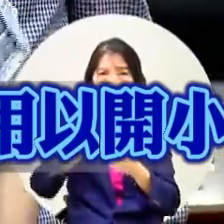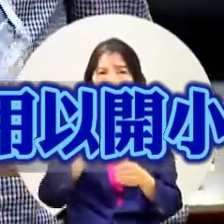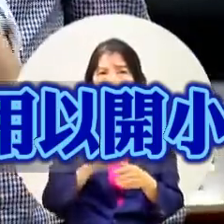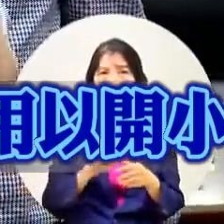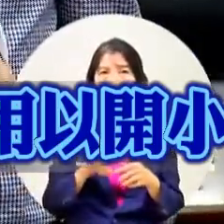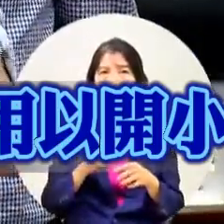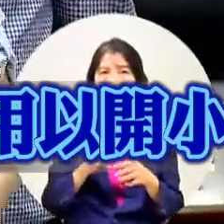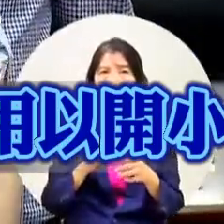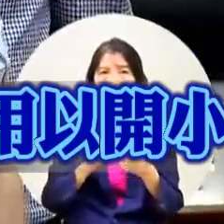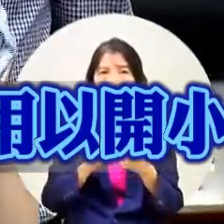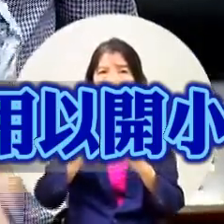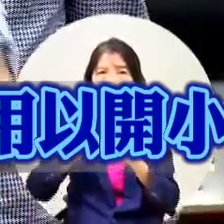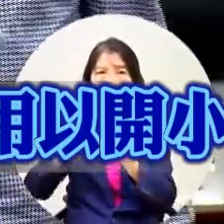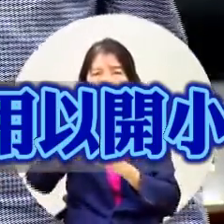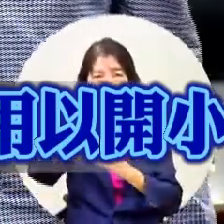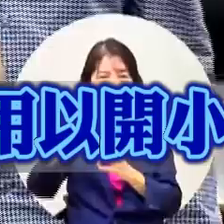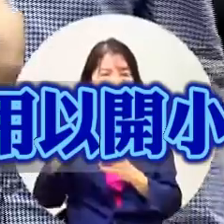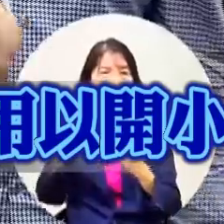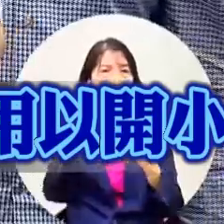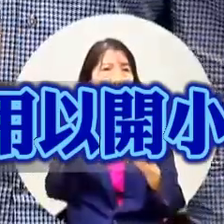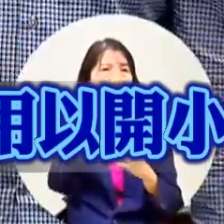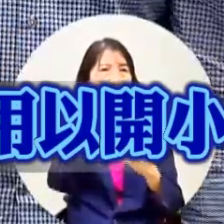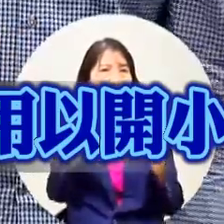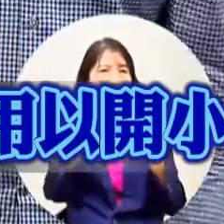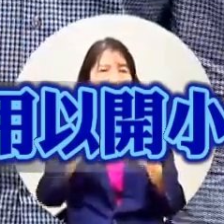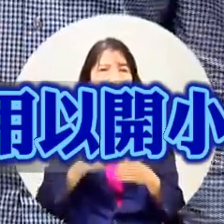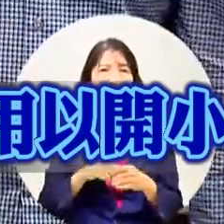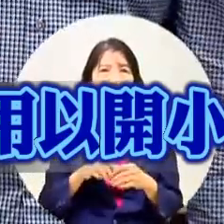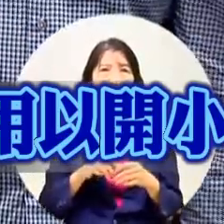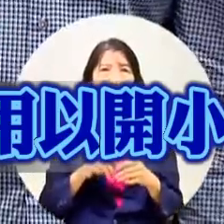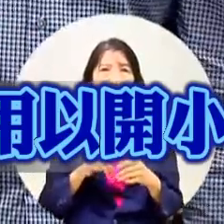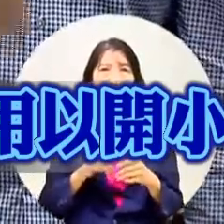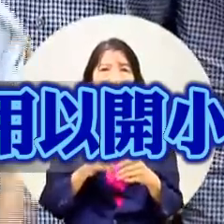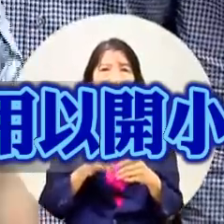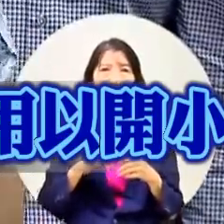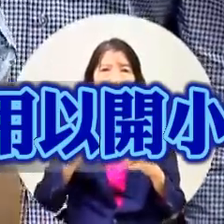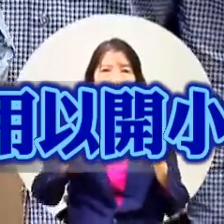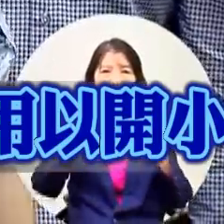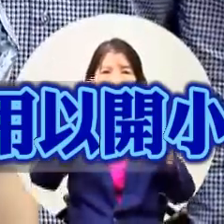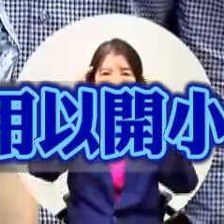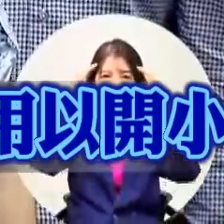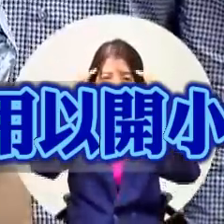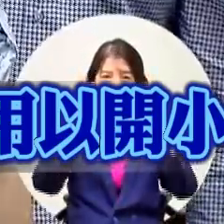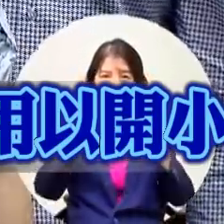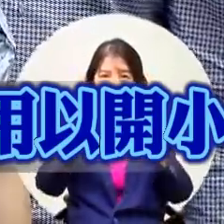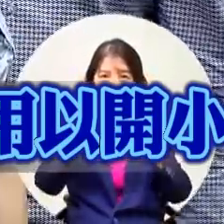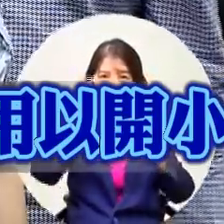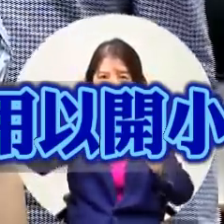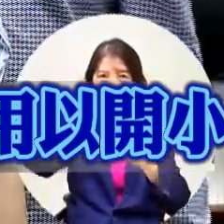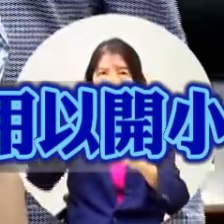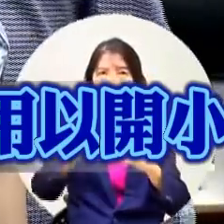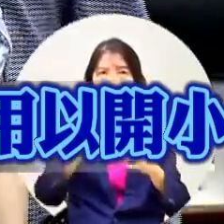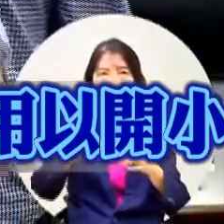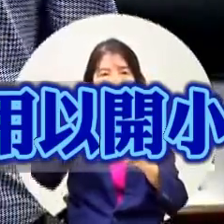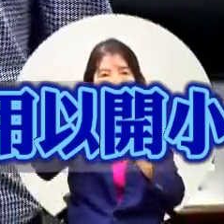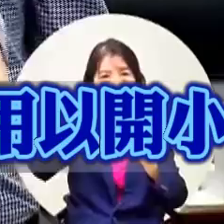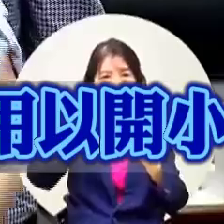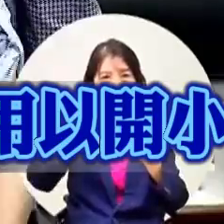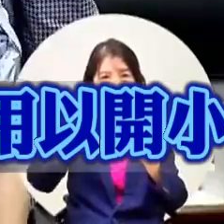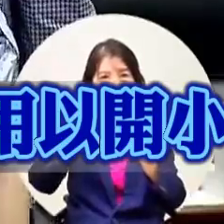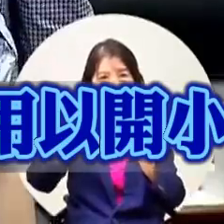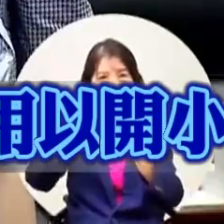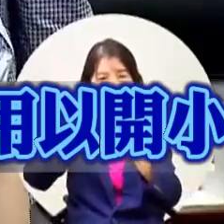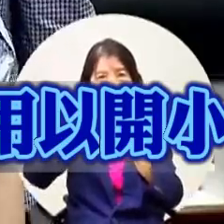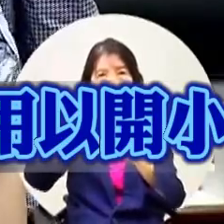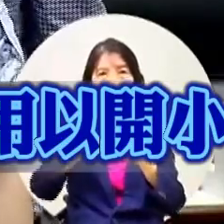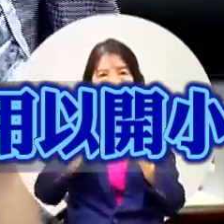代志。市民拢知影，我是 继续继续讲，我要给你时间。 议长， 时间还没到，你继续讲。 议长，我希望增加两分半钟。 你继